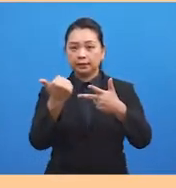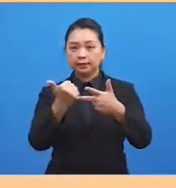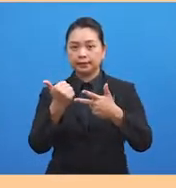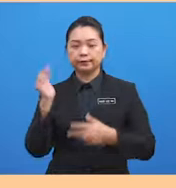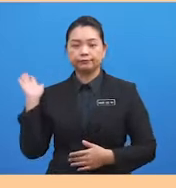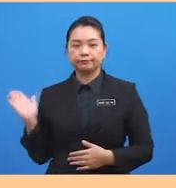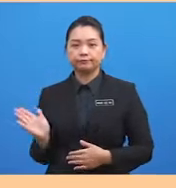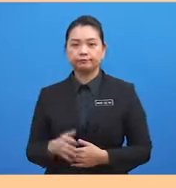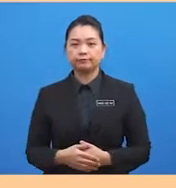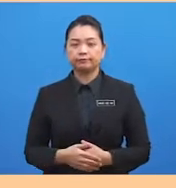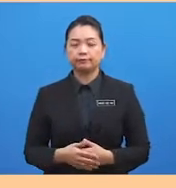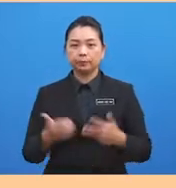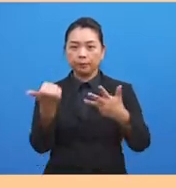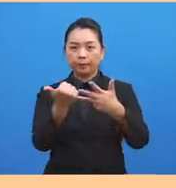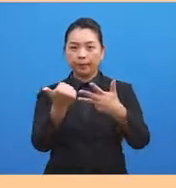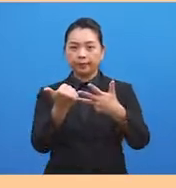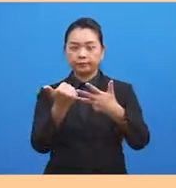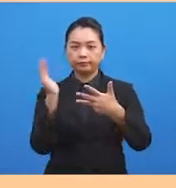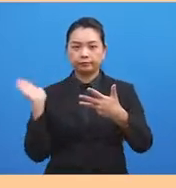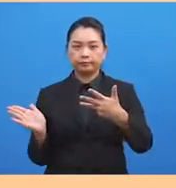pajakan, syarikat,